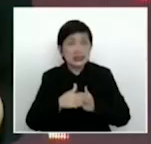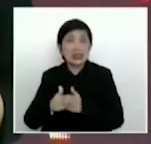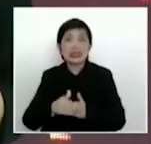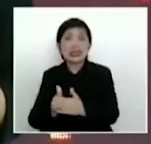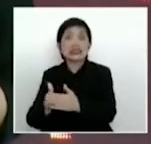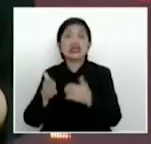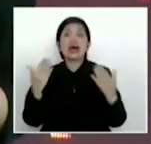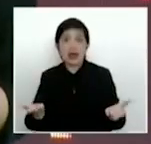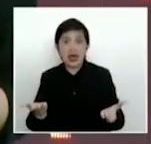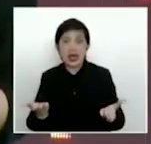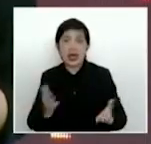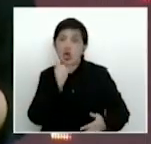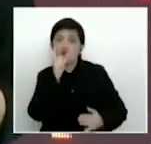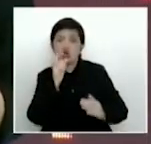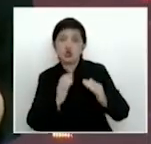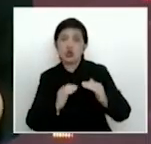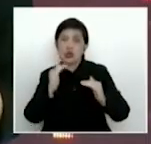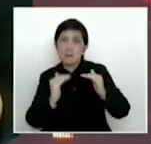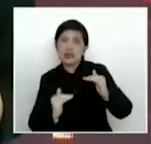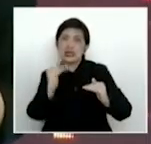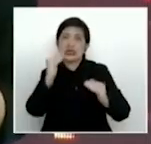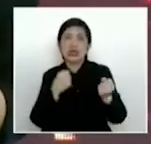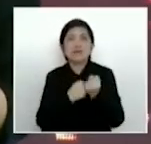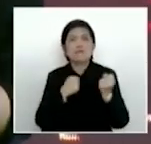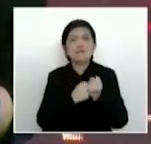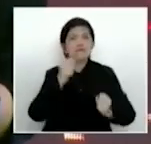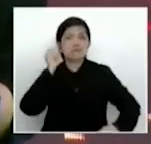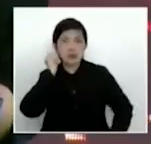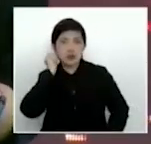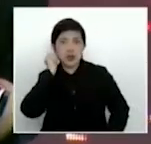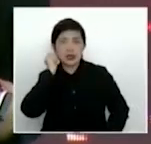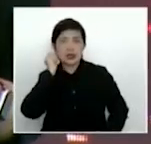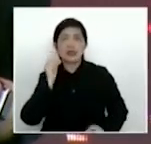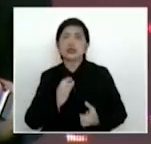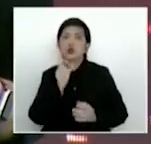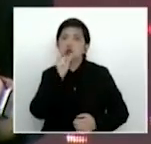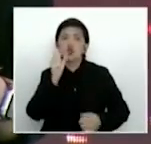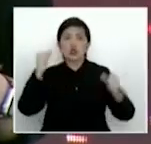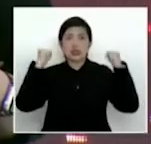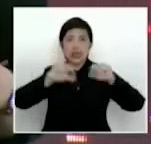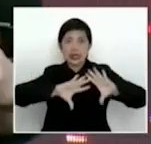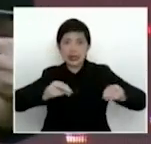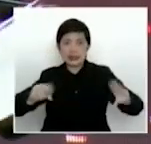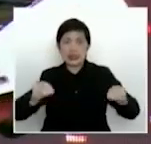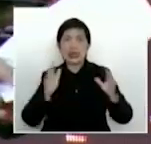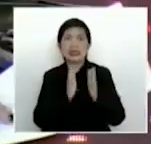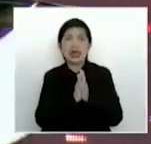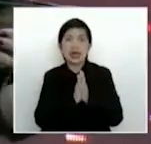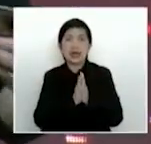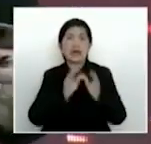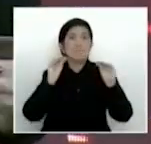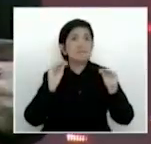dan konkret anda untuk meningkatkan partisipasi perempuan di angkatan kerja dan pendidikan